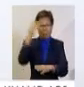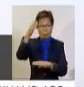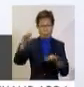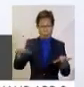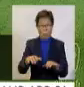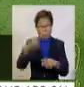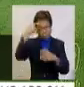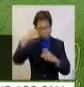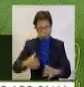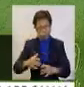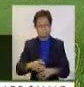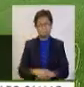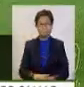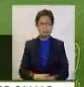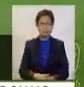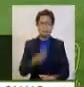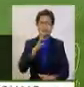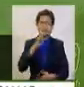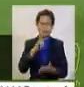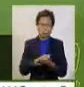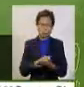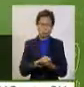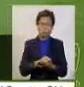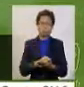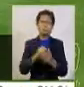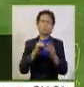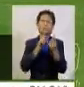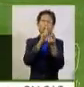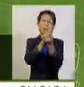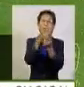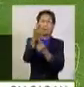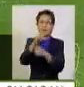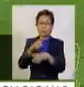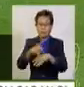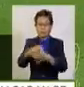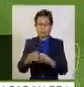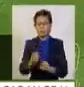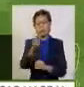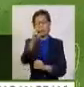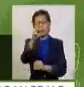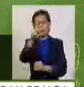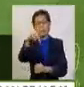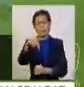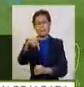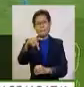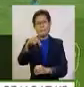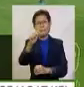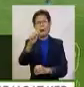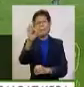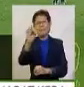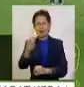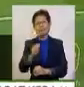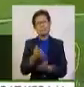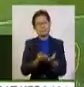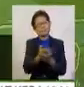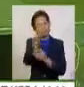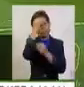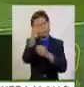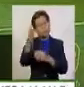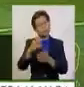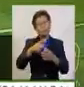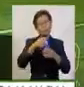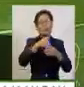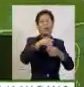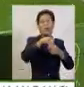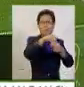utama. Beliau berkata demikian ketika ditemui RTM di Pejabat PAFA. Sementara itu, beliau terus memberitahu ganjaran